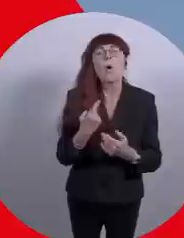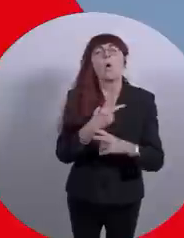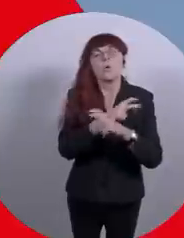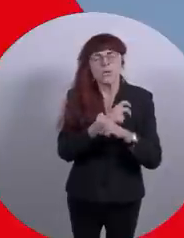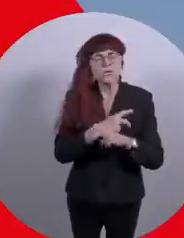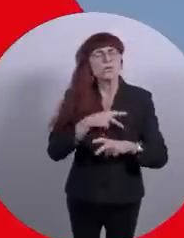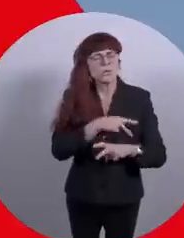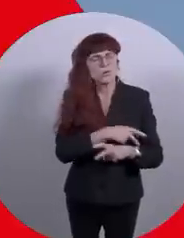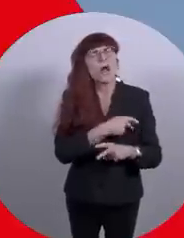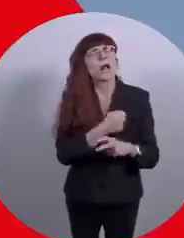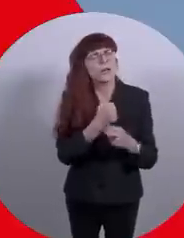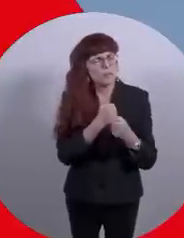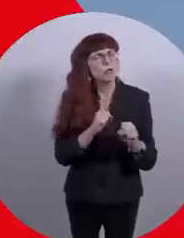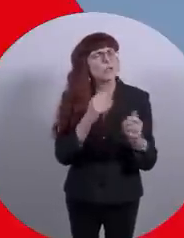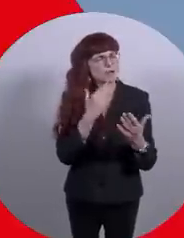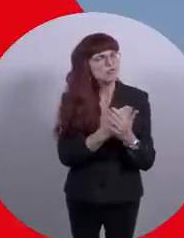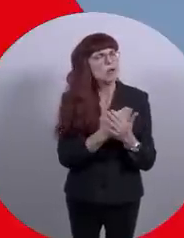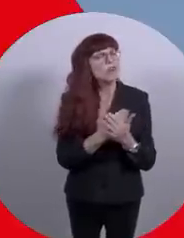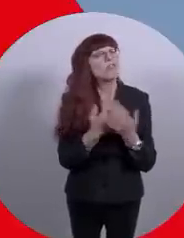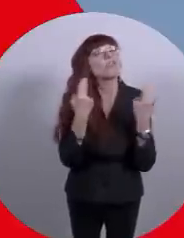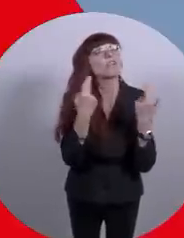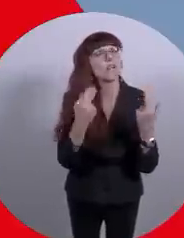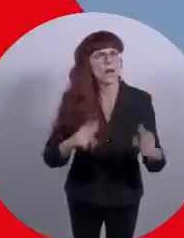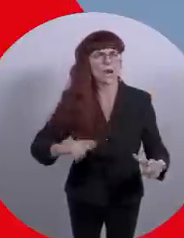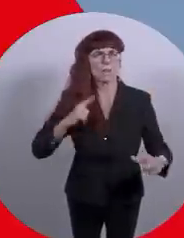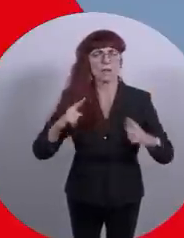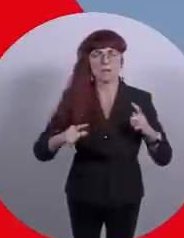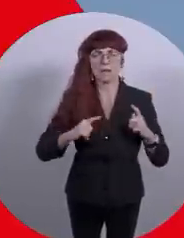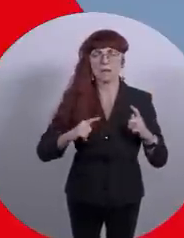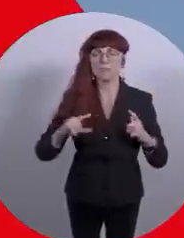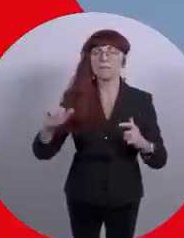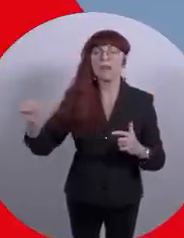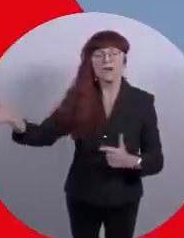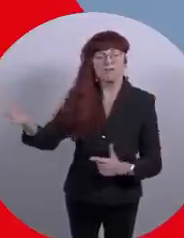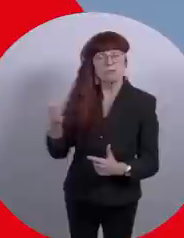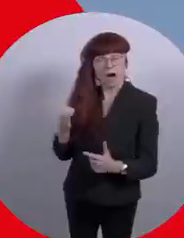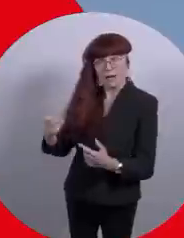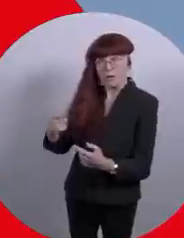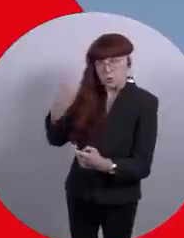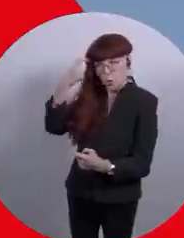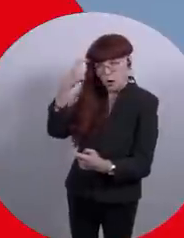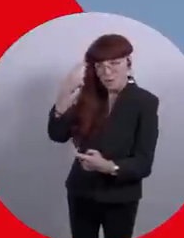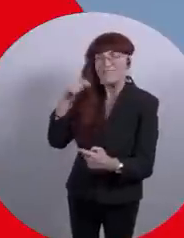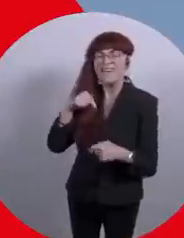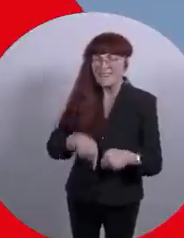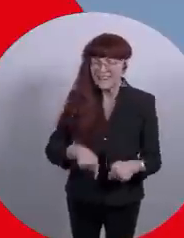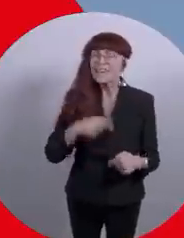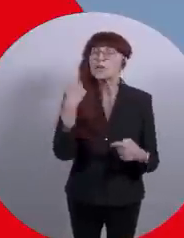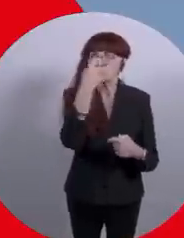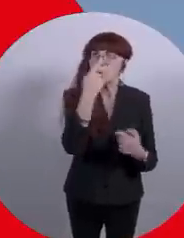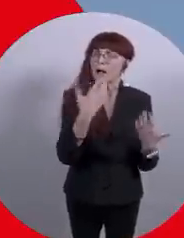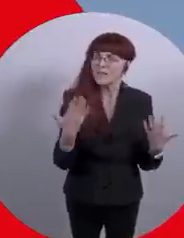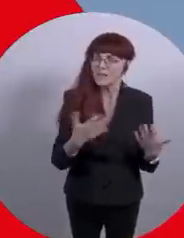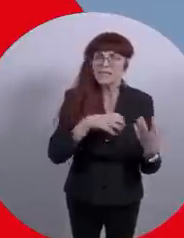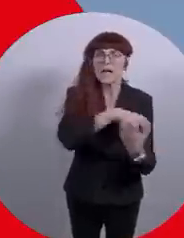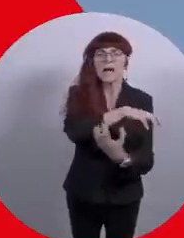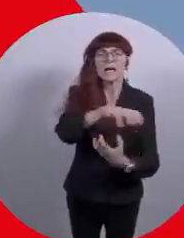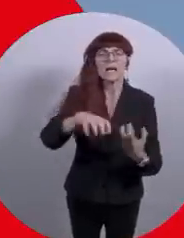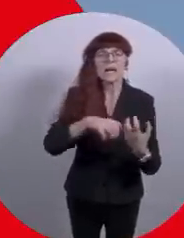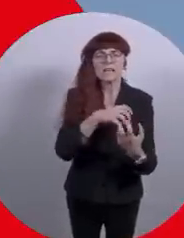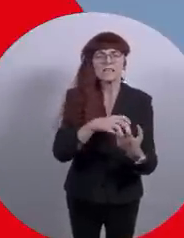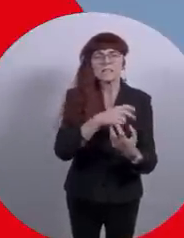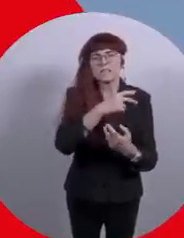und oft war nicht aber hast da keine Sorgen gemacht dass immer wirklich Sorgen macht sind die Krisen in der Gesellschaft wo im merke dass die